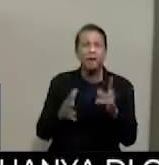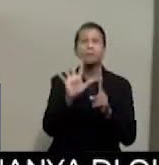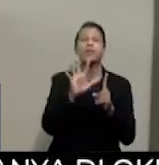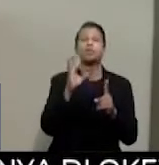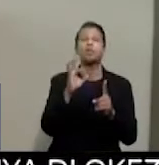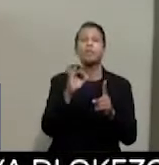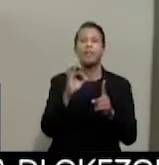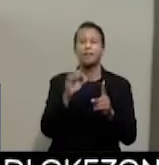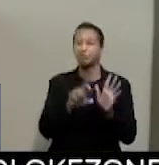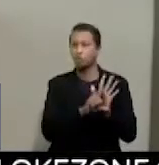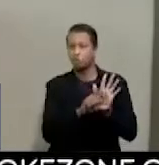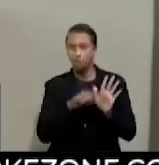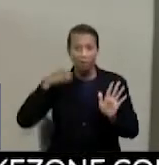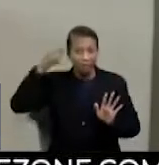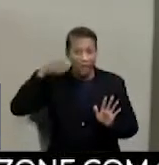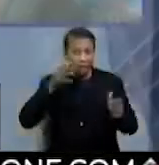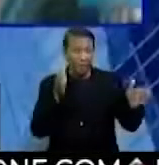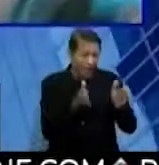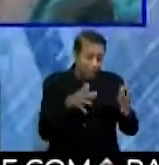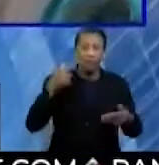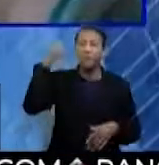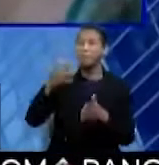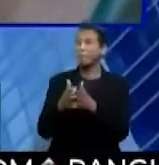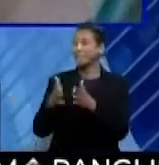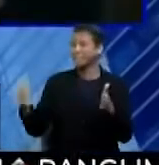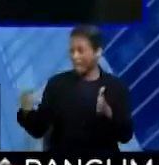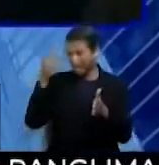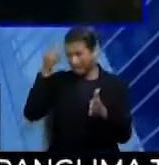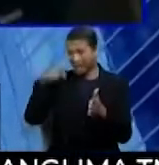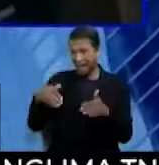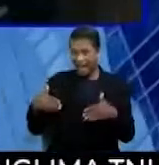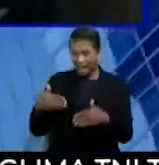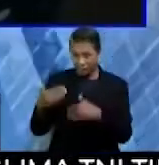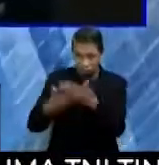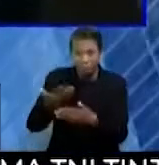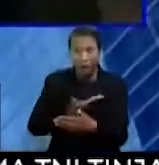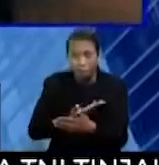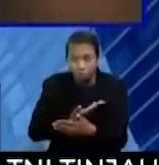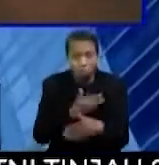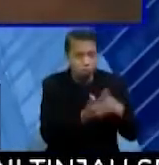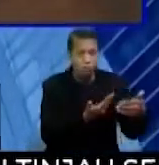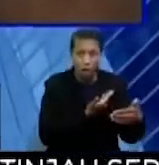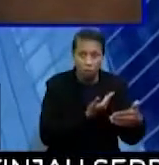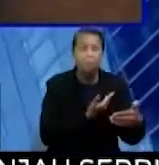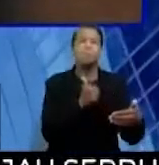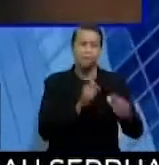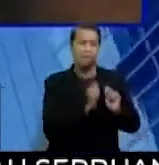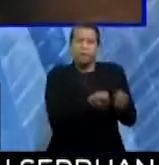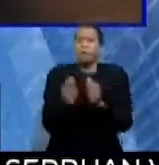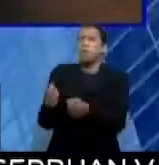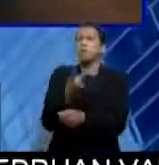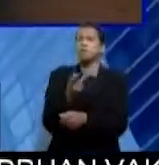ini memiliki rencana produksi atau sedang dalam proses produksi, bisa segera mendaftar karena ada total 15 miliar dana